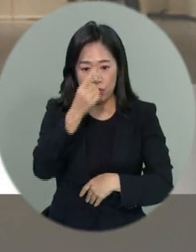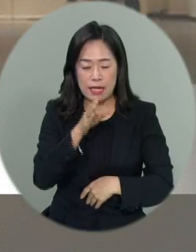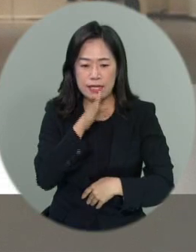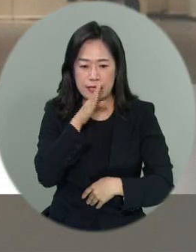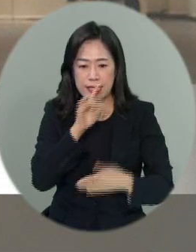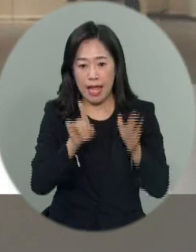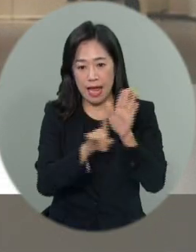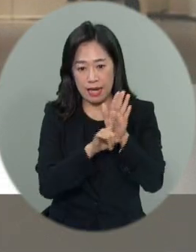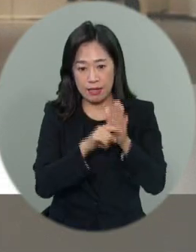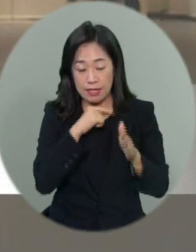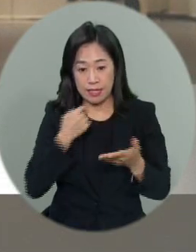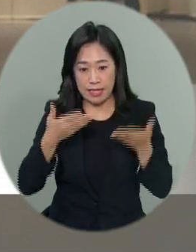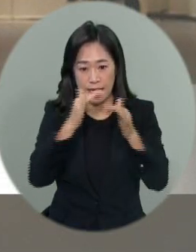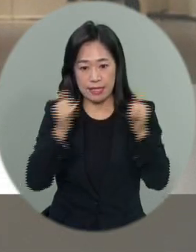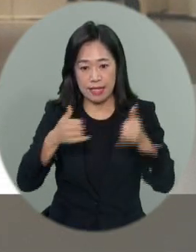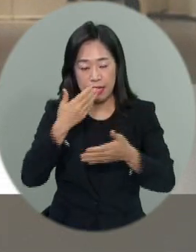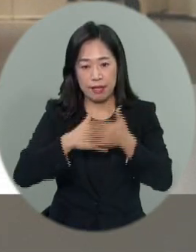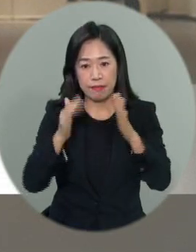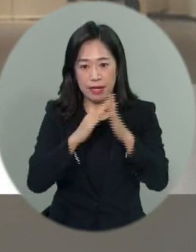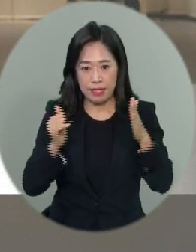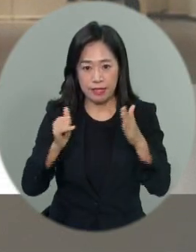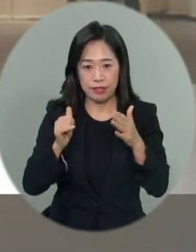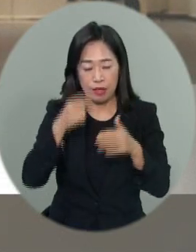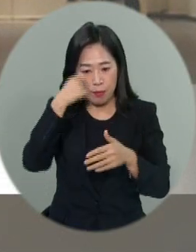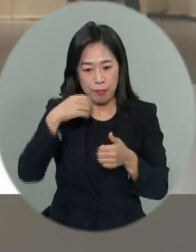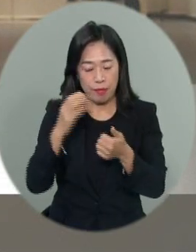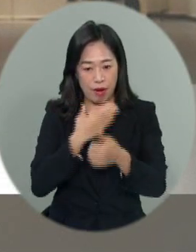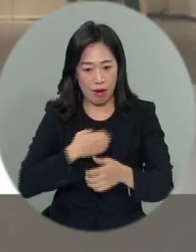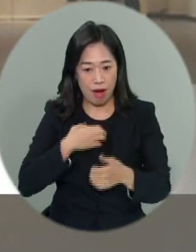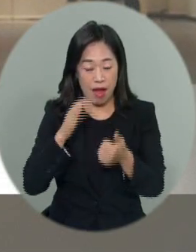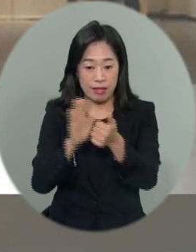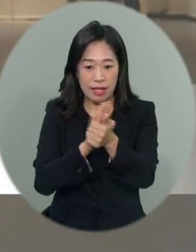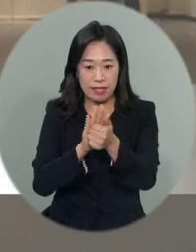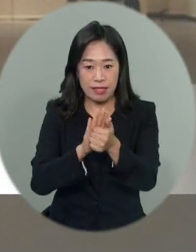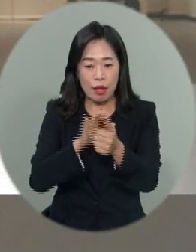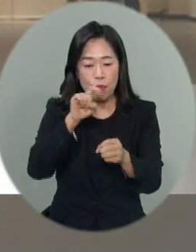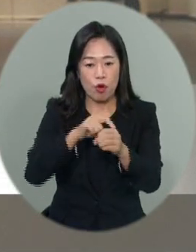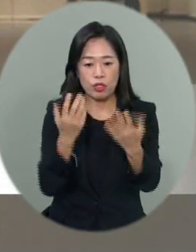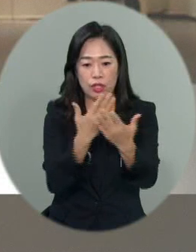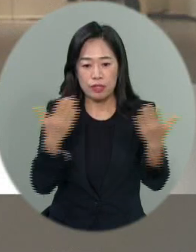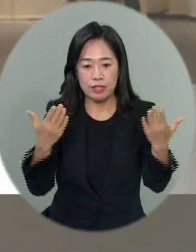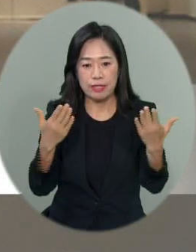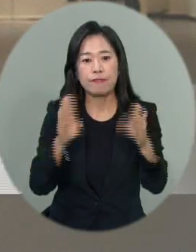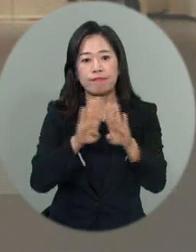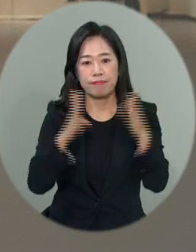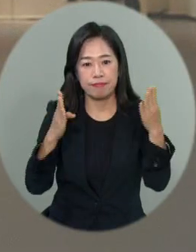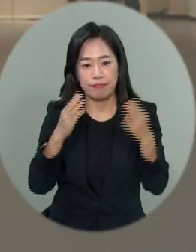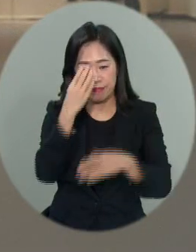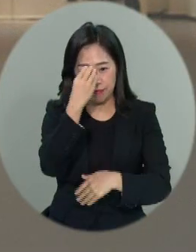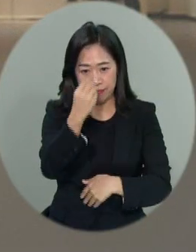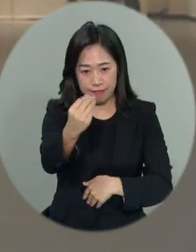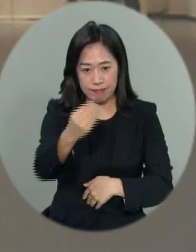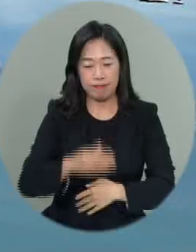알리고 희생자와 유족들의 애환을 달래기 위한 전시회가 열려 눈길을 끌고 있습니다. 문영철